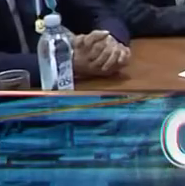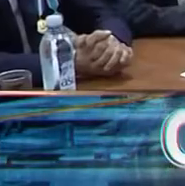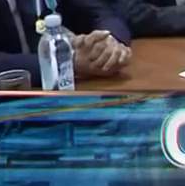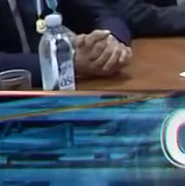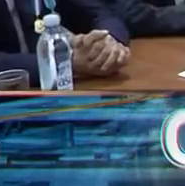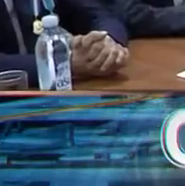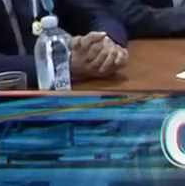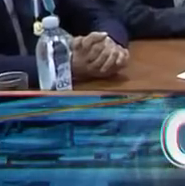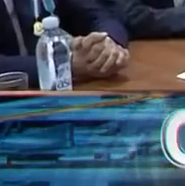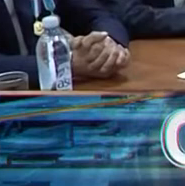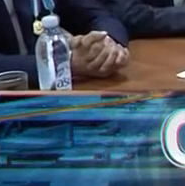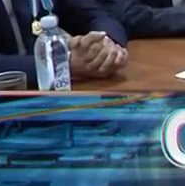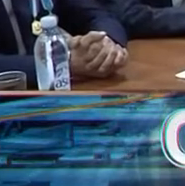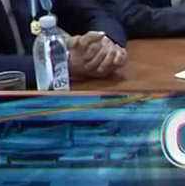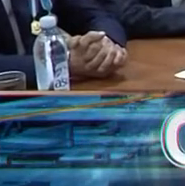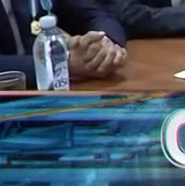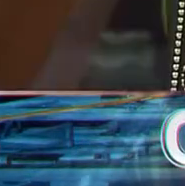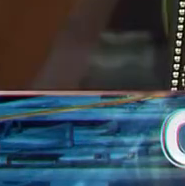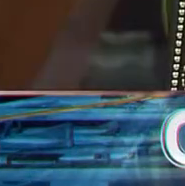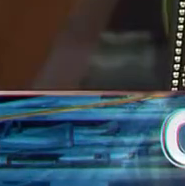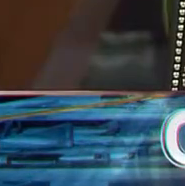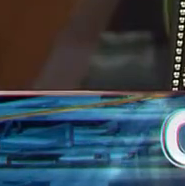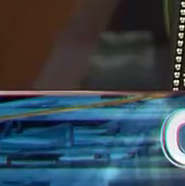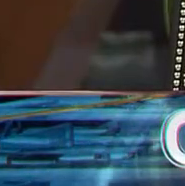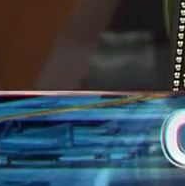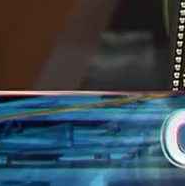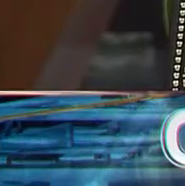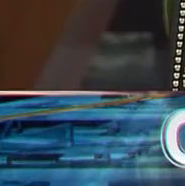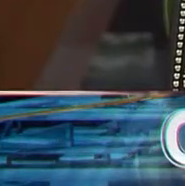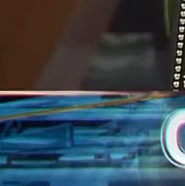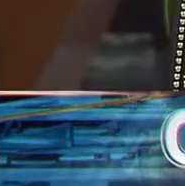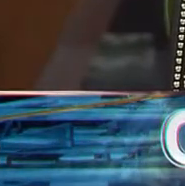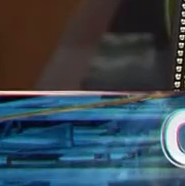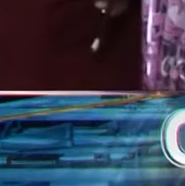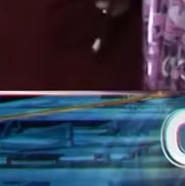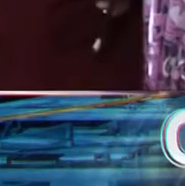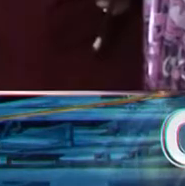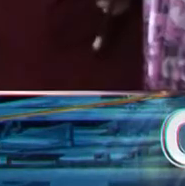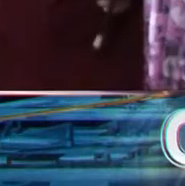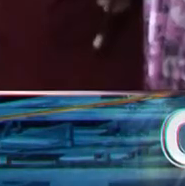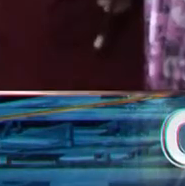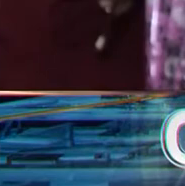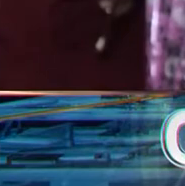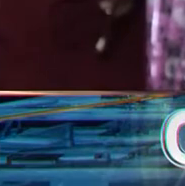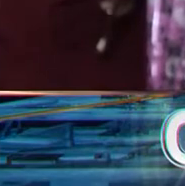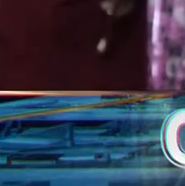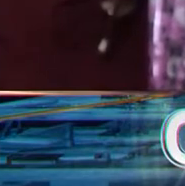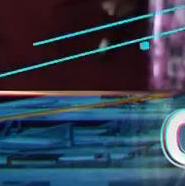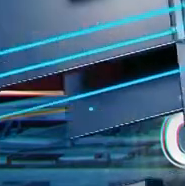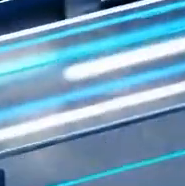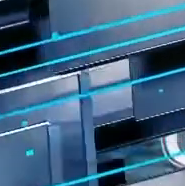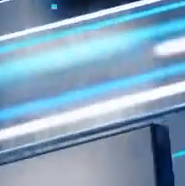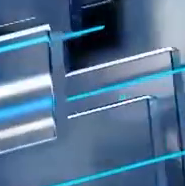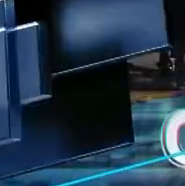Опаленные войной. 31 год прошел со дня вывода советских войск из Афганистана. Но все еще идет розыск пропавших без вести.